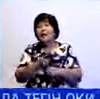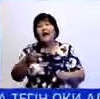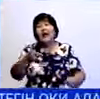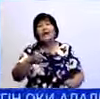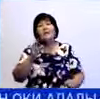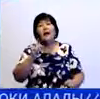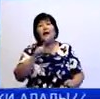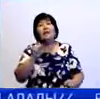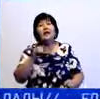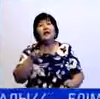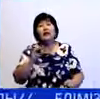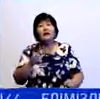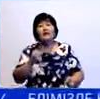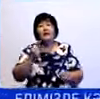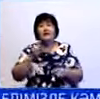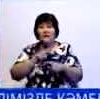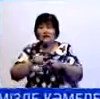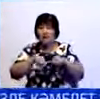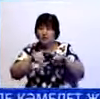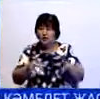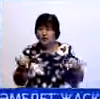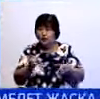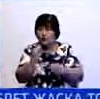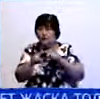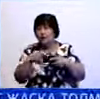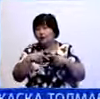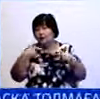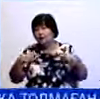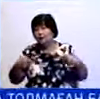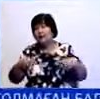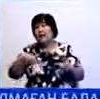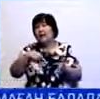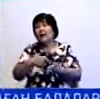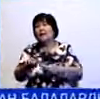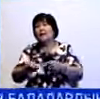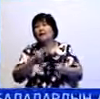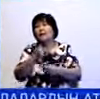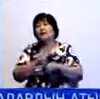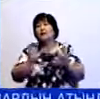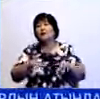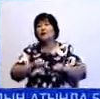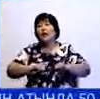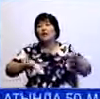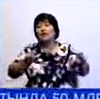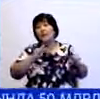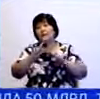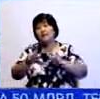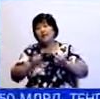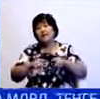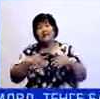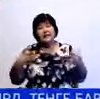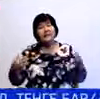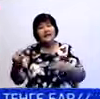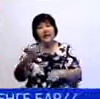Kazantayev jağdayda tez arada şeşuwdi tapsırdı. Osı jäne özge de meseleler şahar başçısının törağalığımın ötken aparat mäjilisinde keñinen